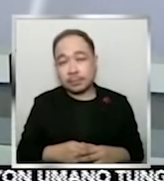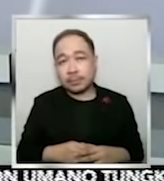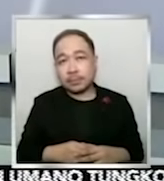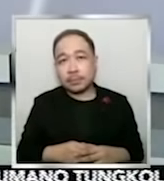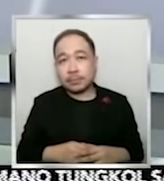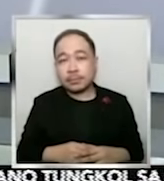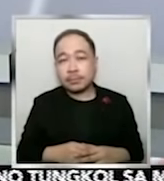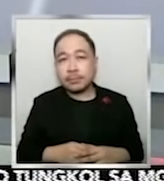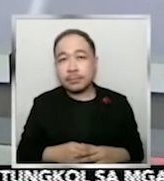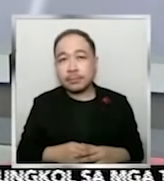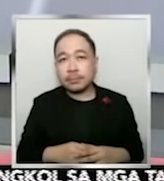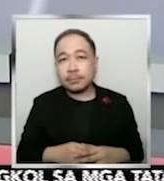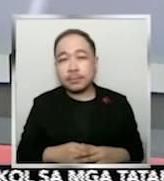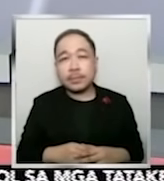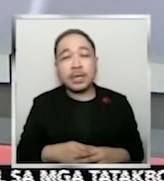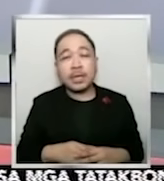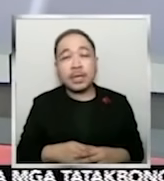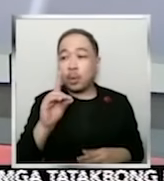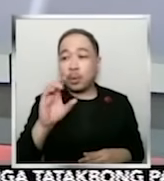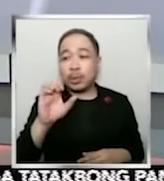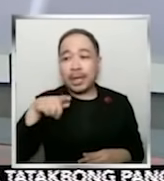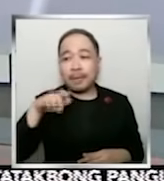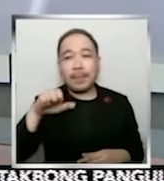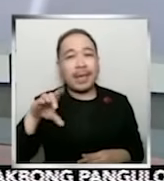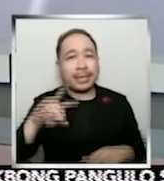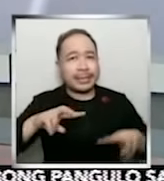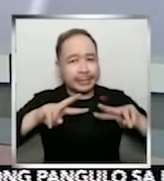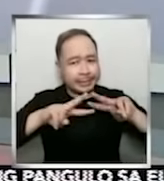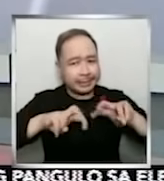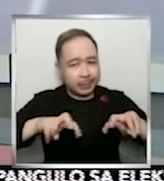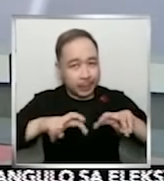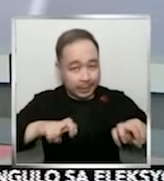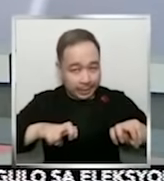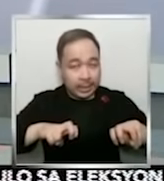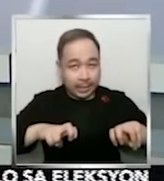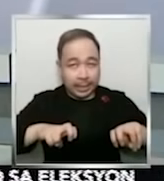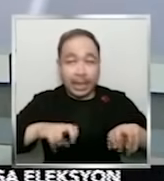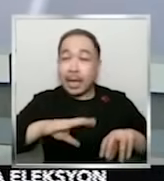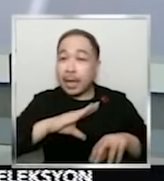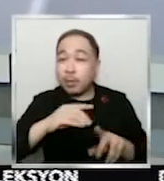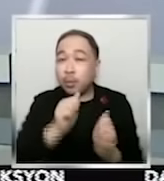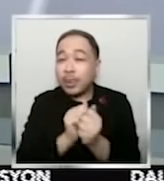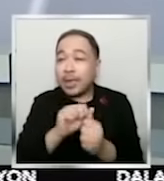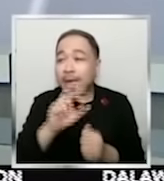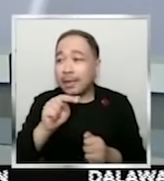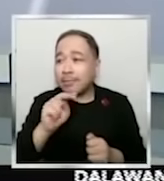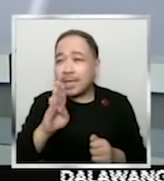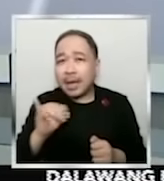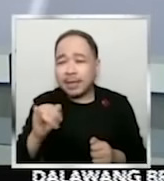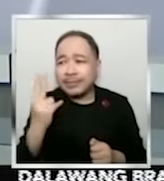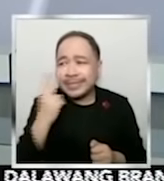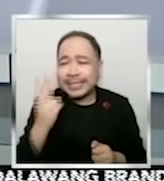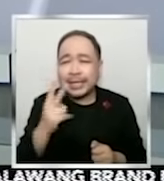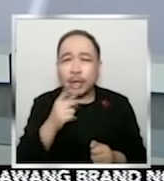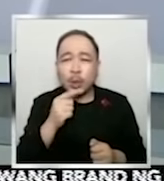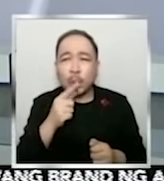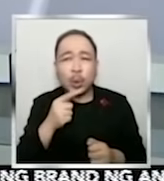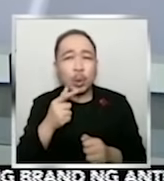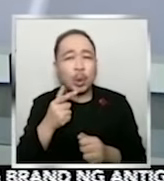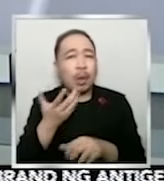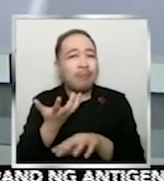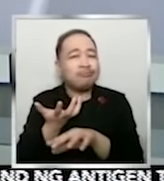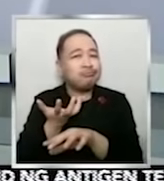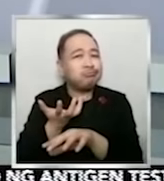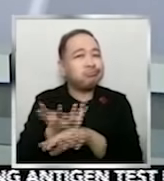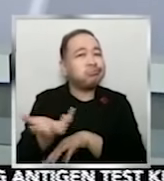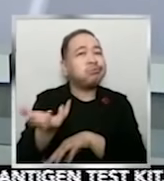Nag-iimbestiga na ang DepEd at NBI para matukoy kung sino ang nasa likod ng pambibiktima sa bank account ng